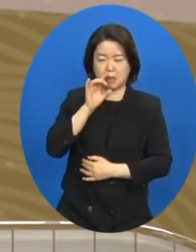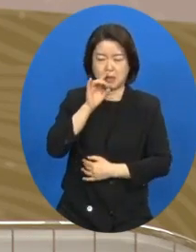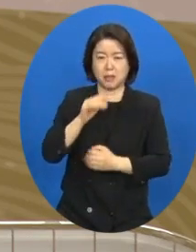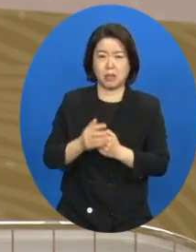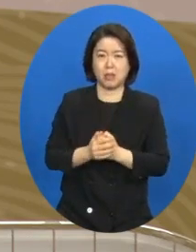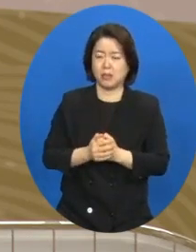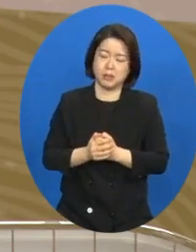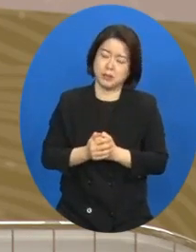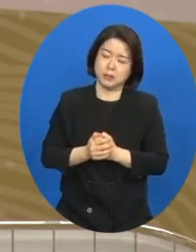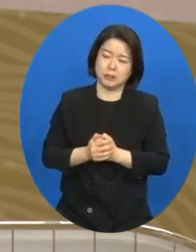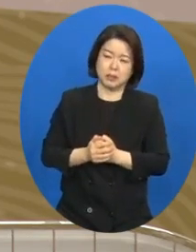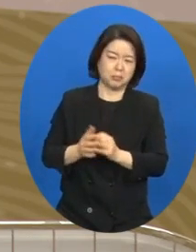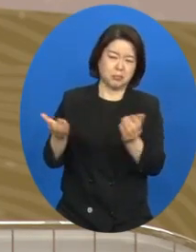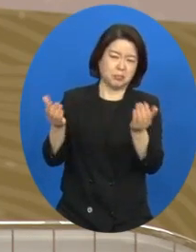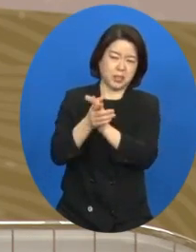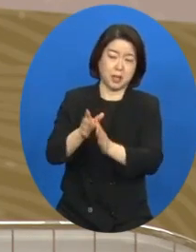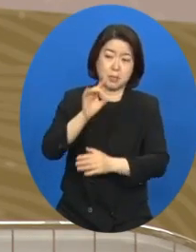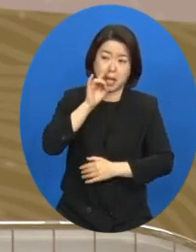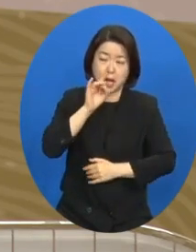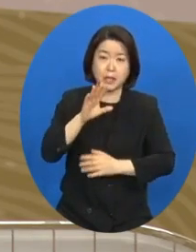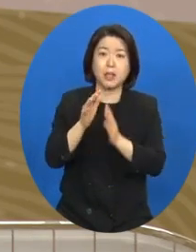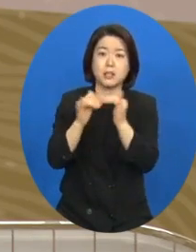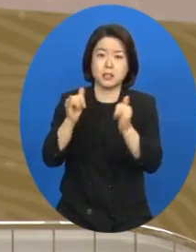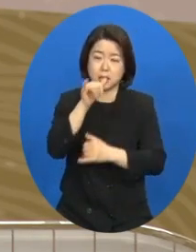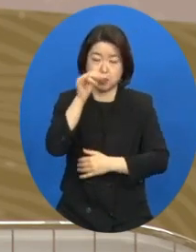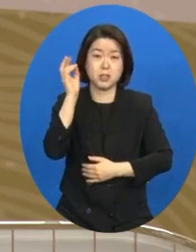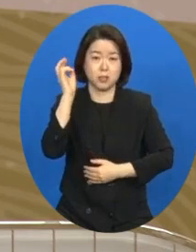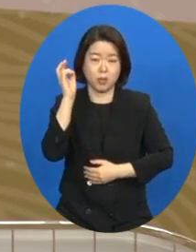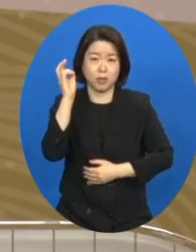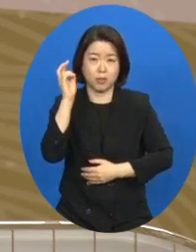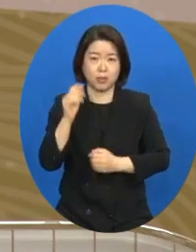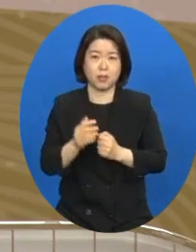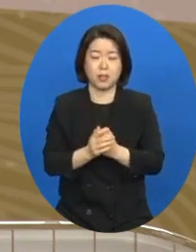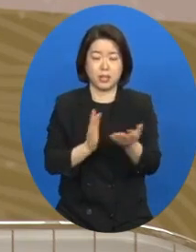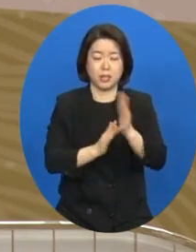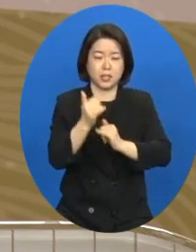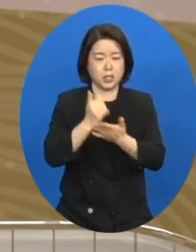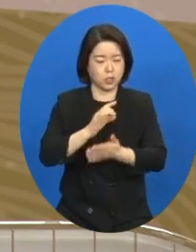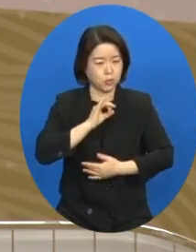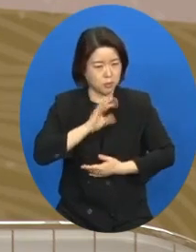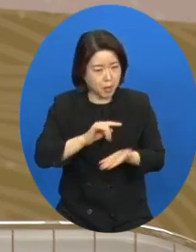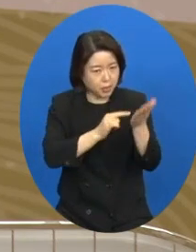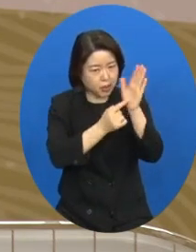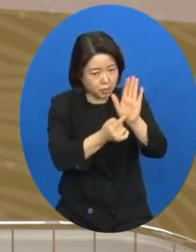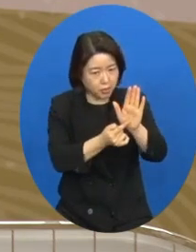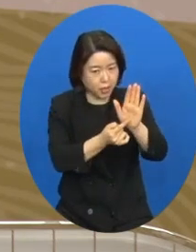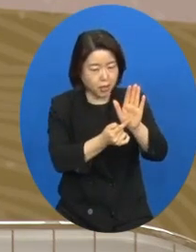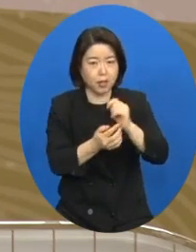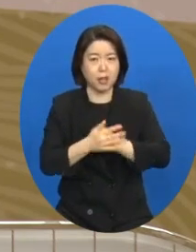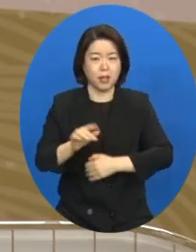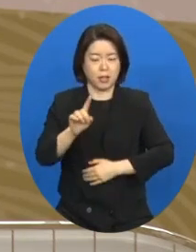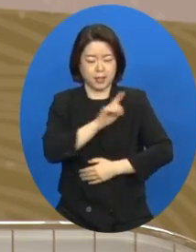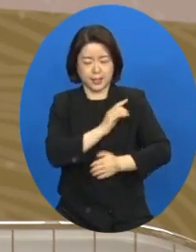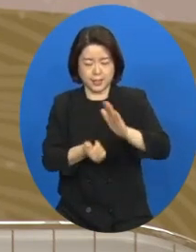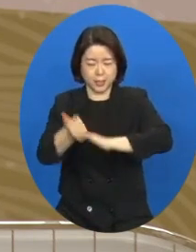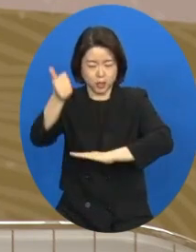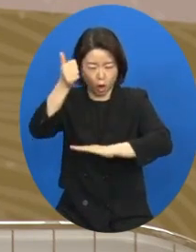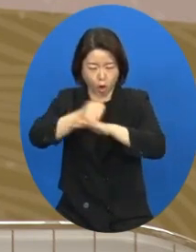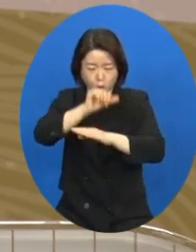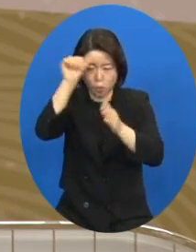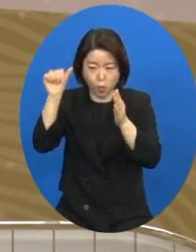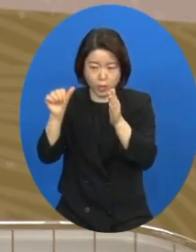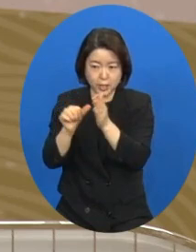그렇다 아메니 안되시는 분들도 있으셨을 거에요 예수님 만들어 내는게 가장 성공적인 인생을 사는